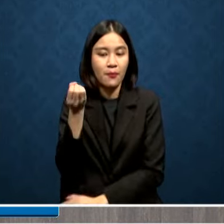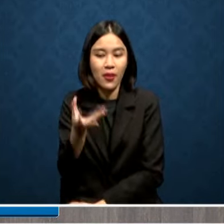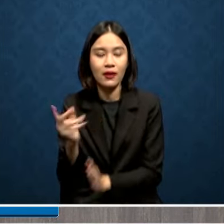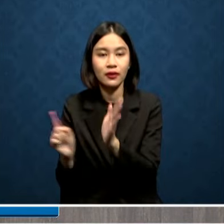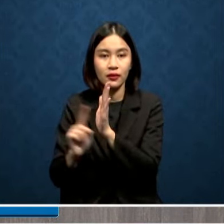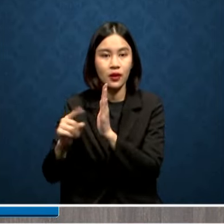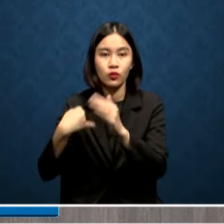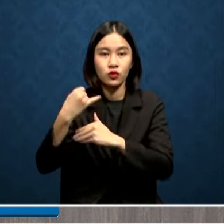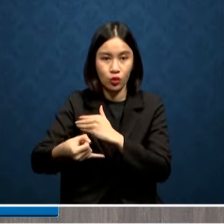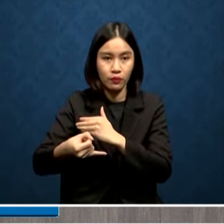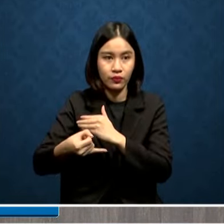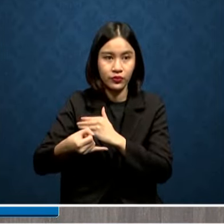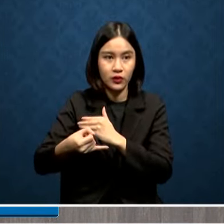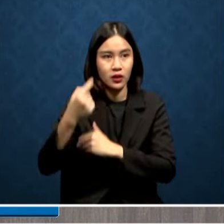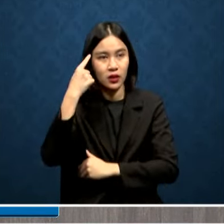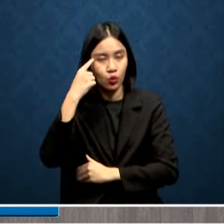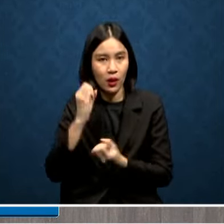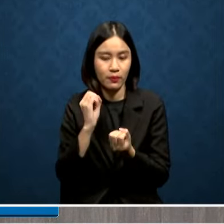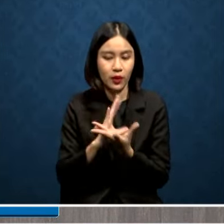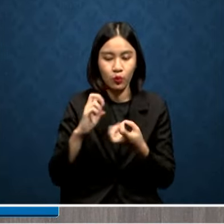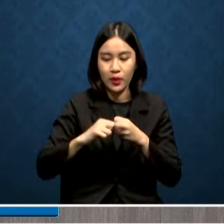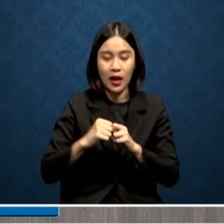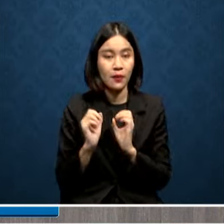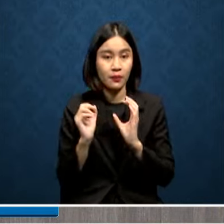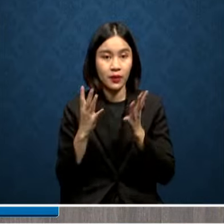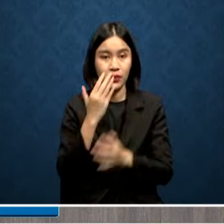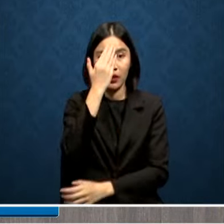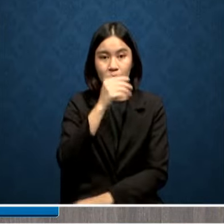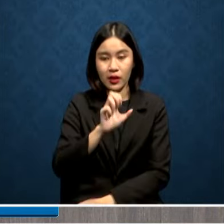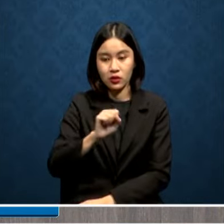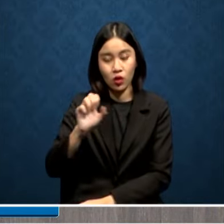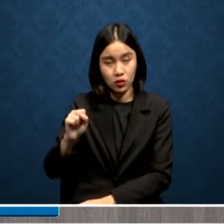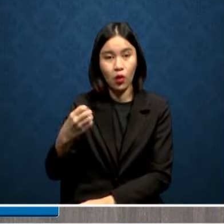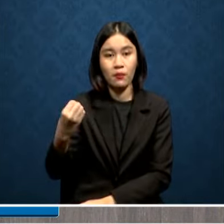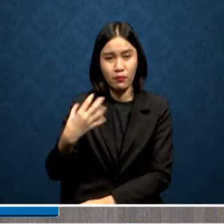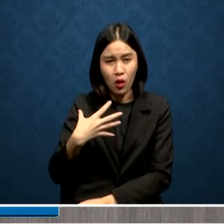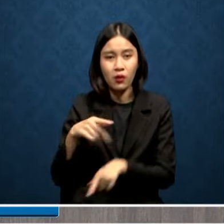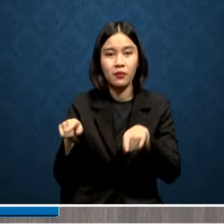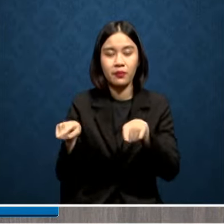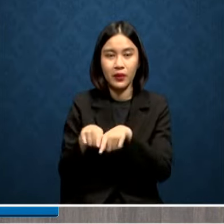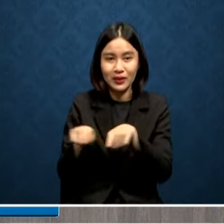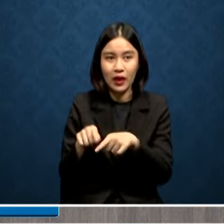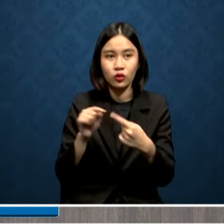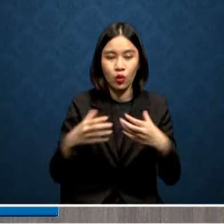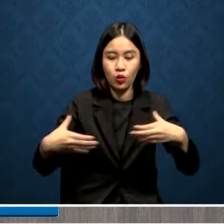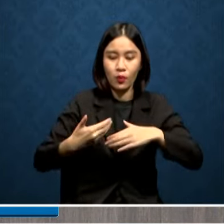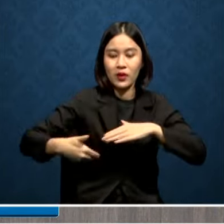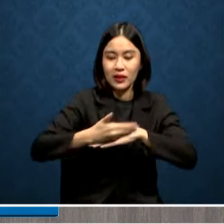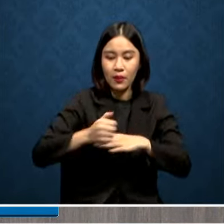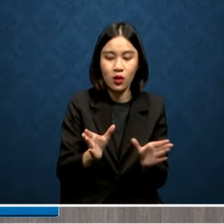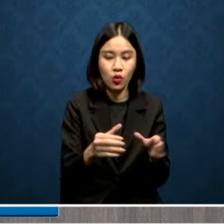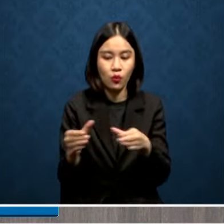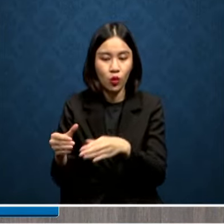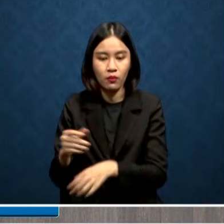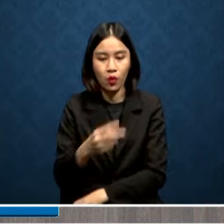เดียวมันก็ไม่น่าจะเสียหายอะไรเพราะสภาผู้แทนก็ยืนยันอย่างนั้นมาจากทุกพรรคการเมืองซึ่งผมก็ไม่